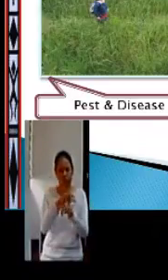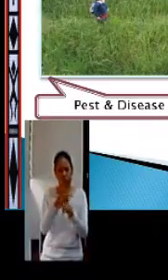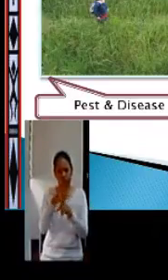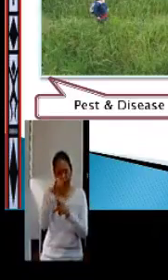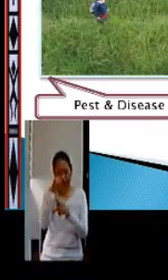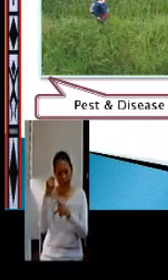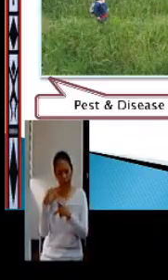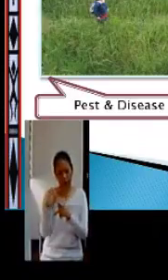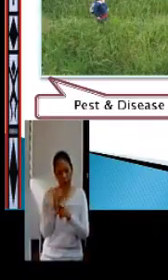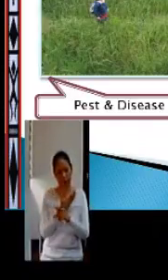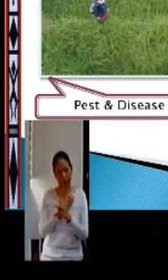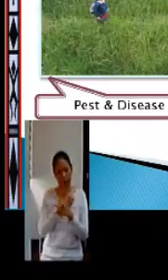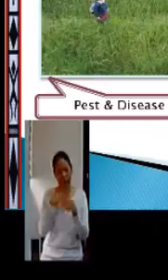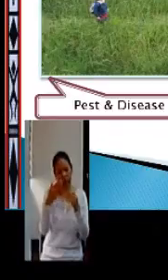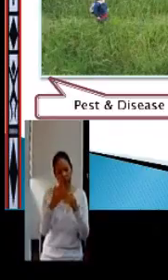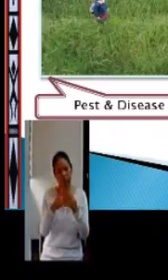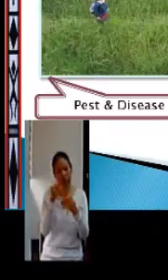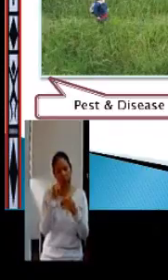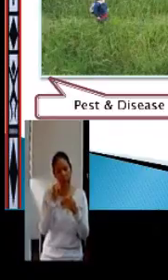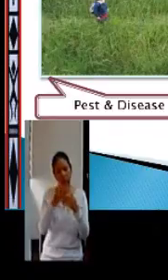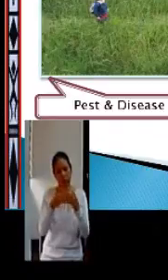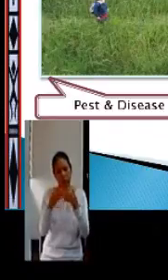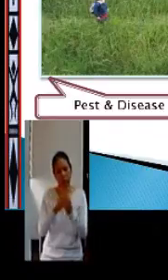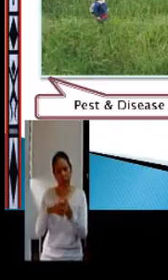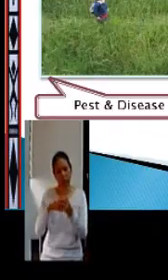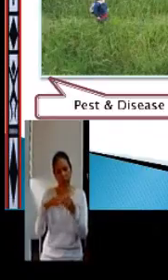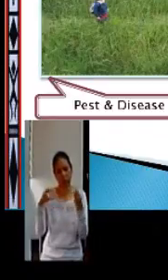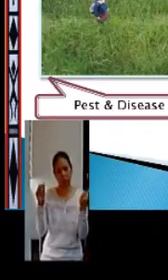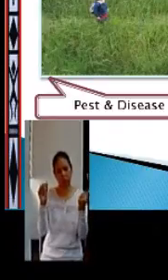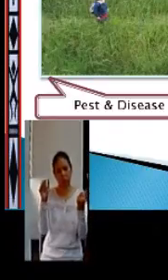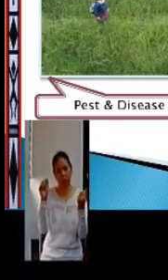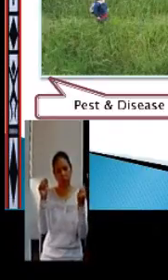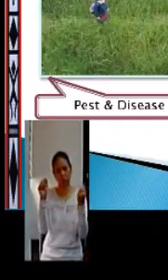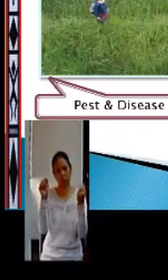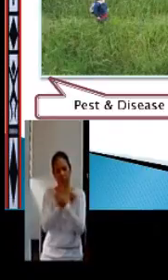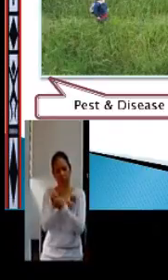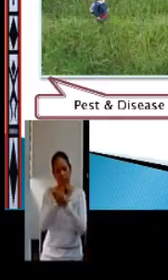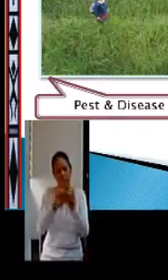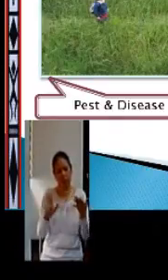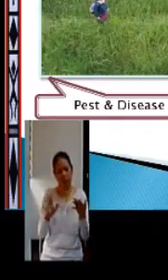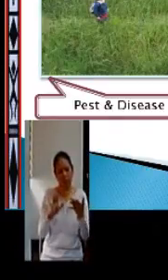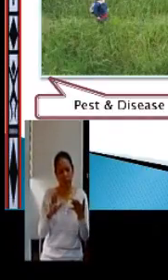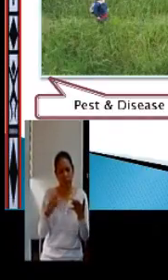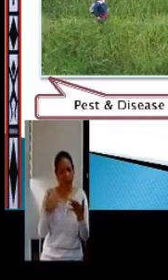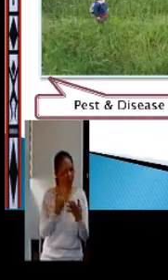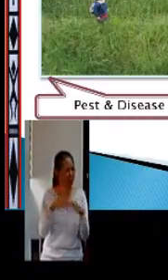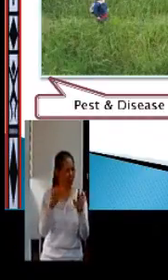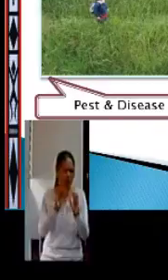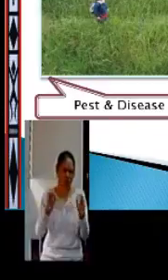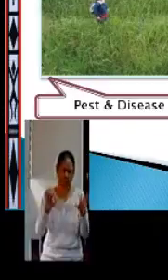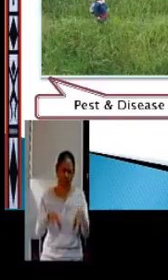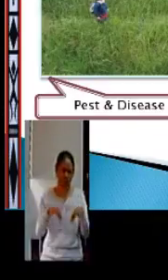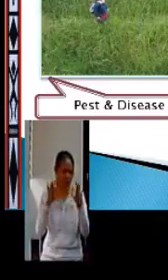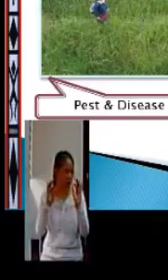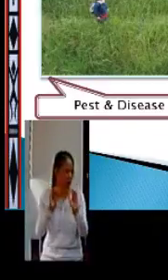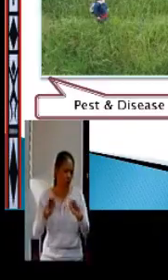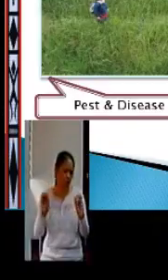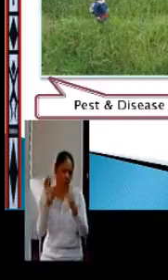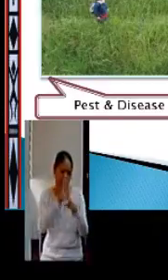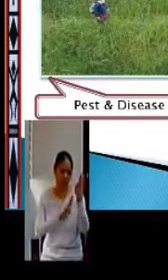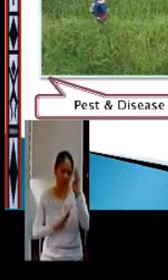to calamity. While sa amin, hindi naman kami na flood. Walang problema sa mga evacuation, walang